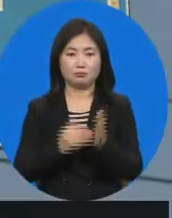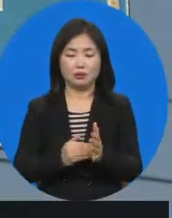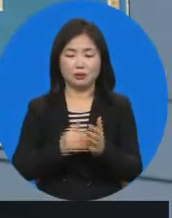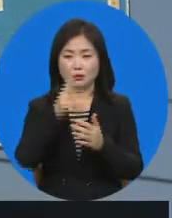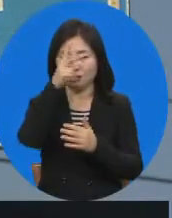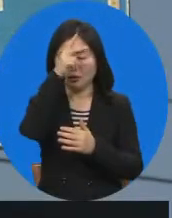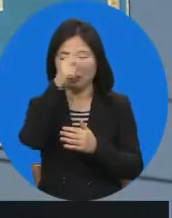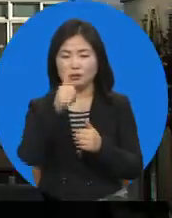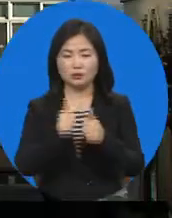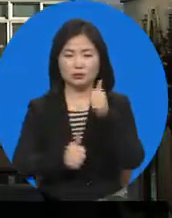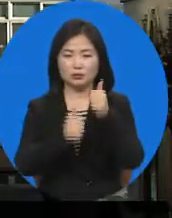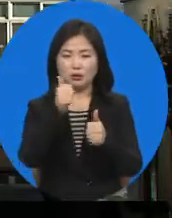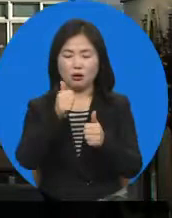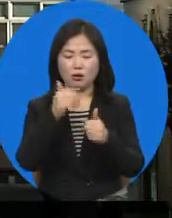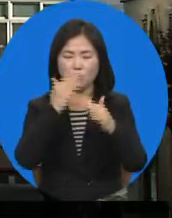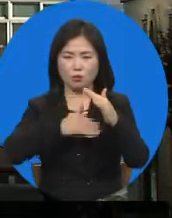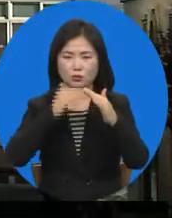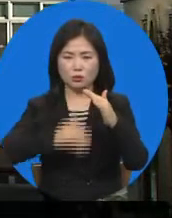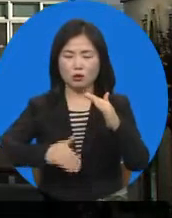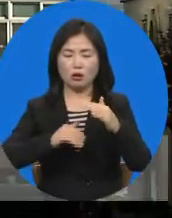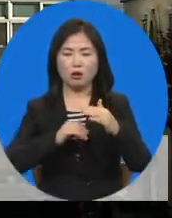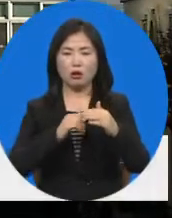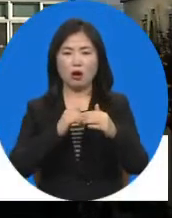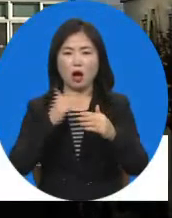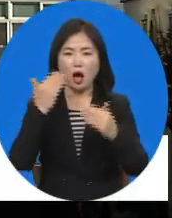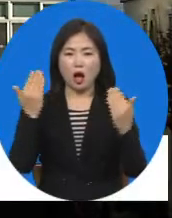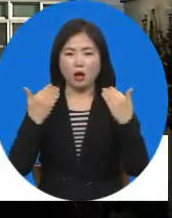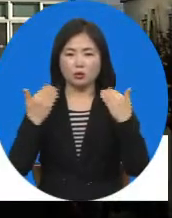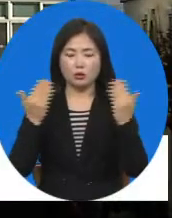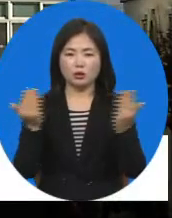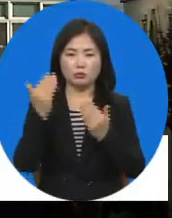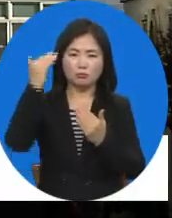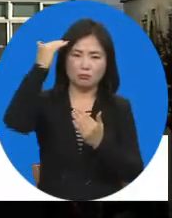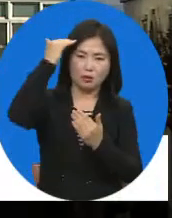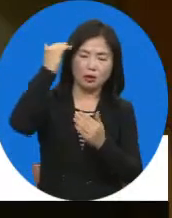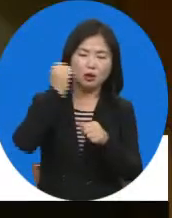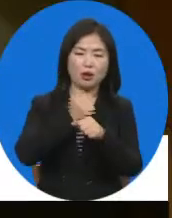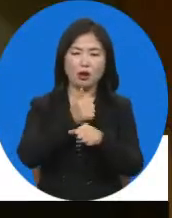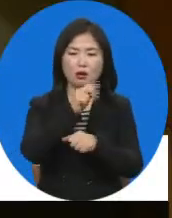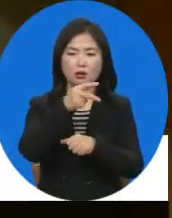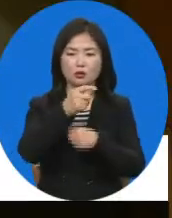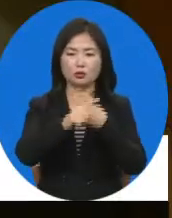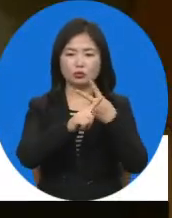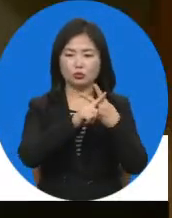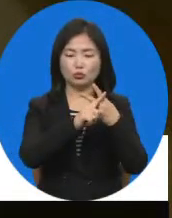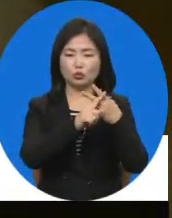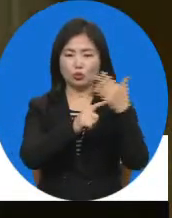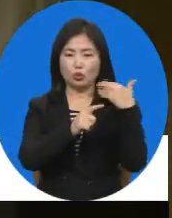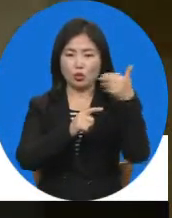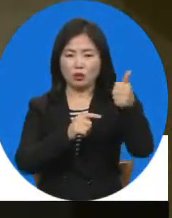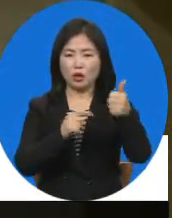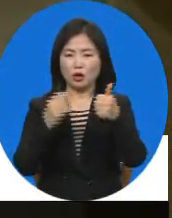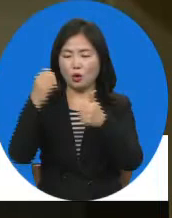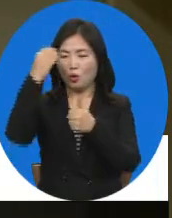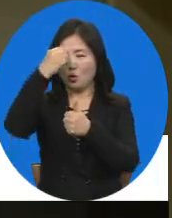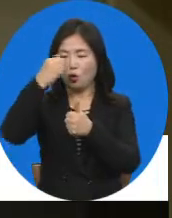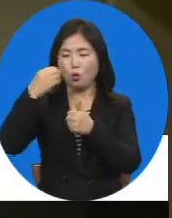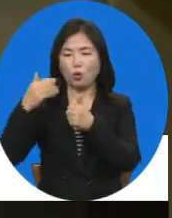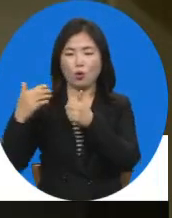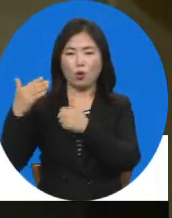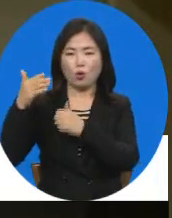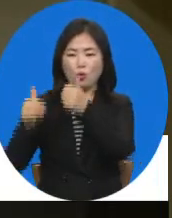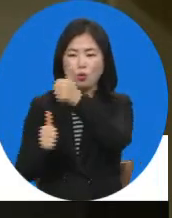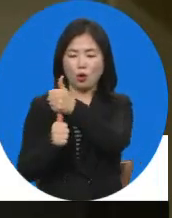경찰은 시험에 공정하고 정당한 활동과 학교 물을 방해했다 며 현 일 중 학교 교장과 혀 릴 고등학교 교감 에게